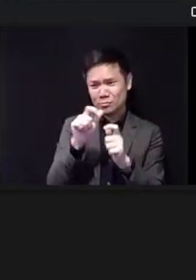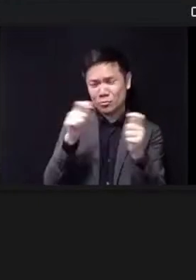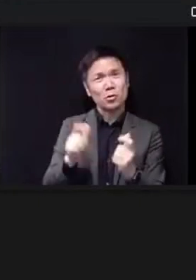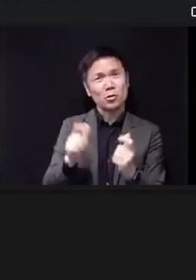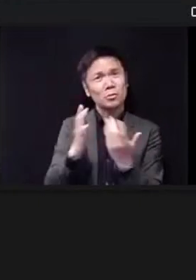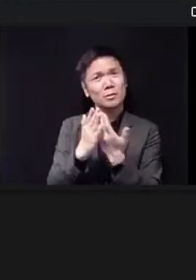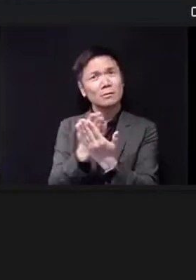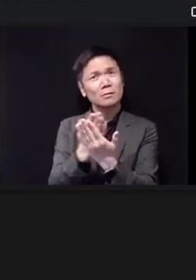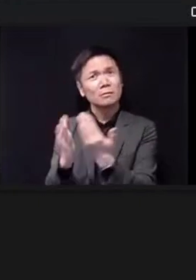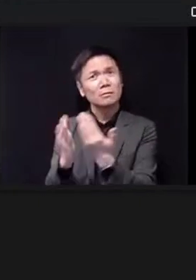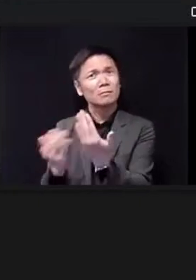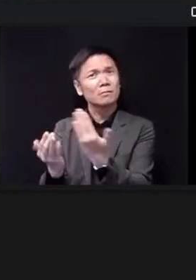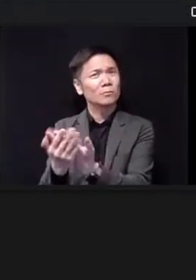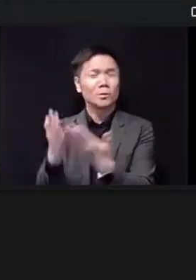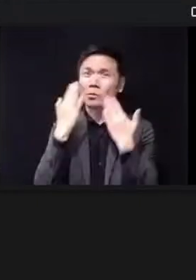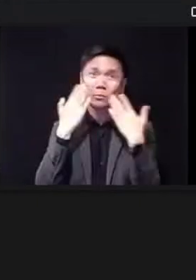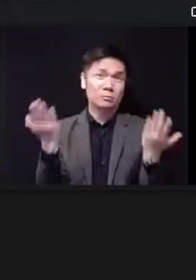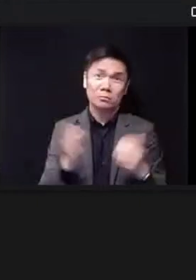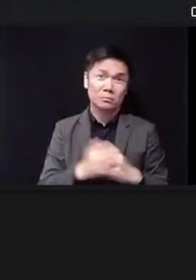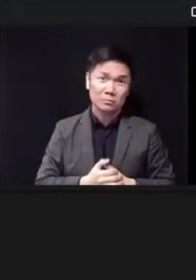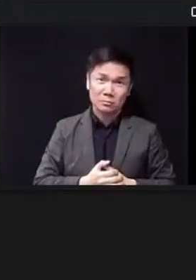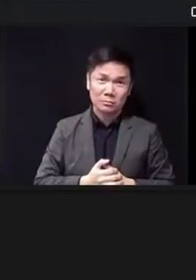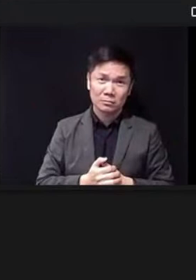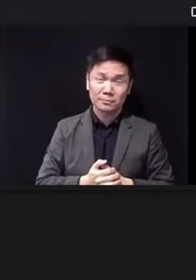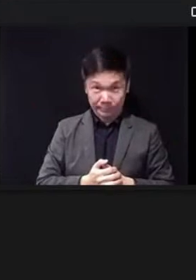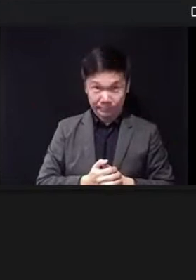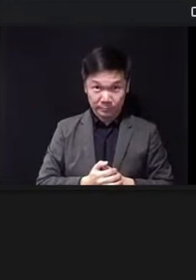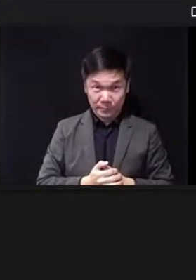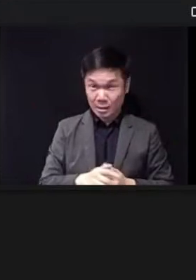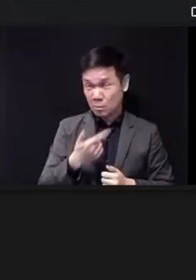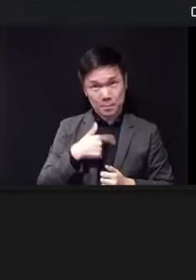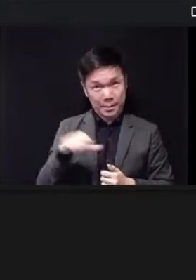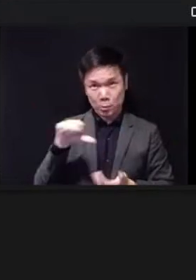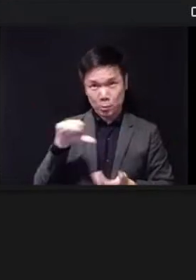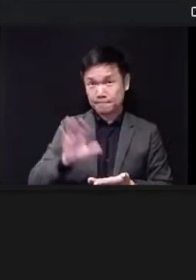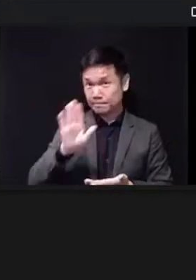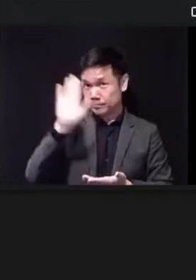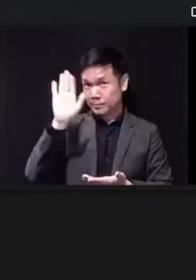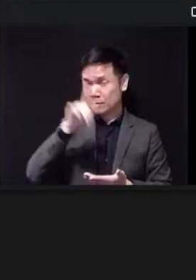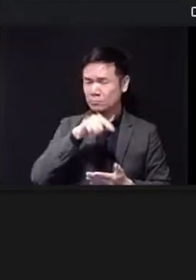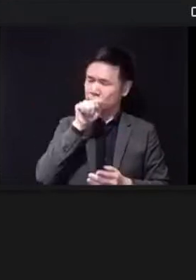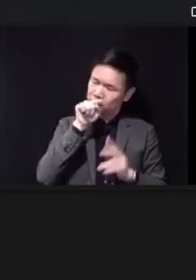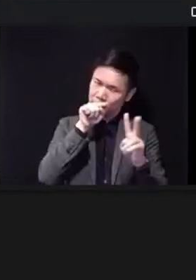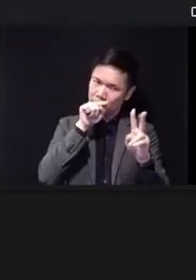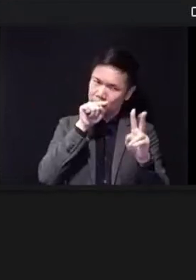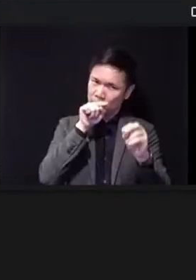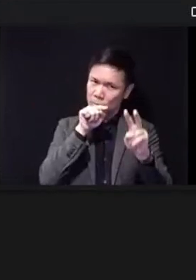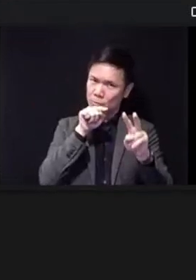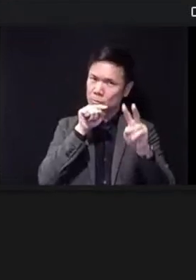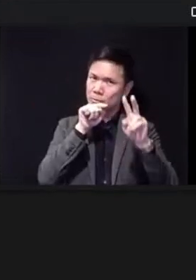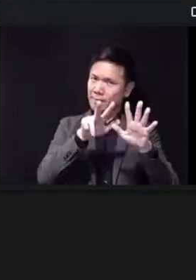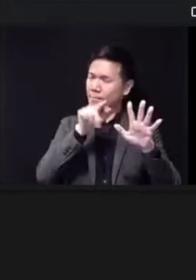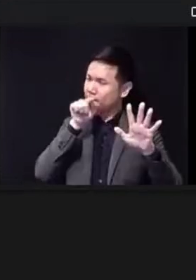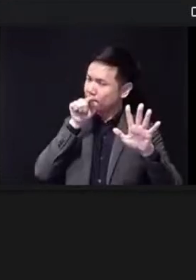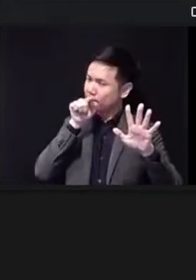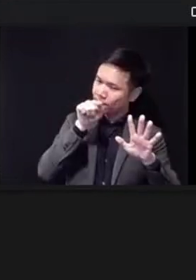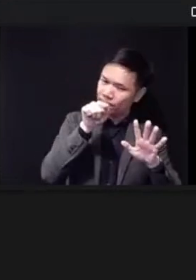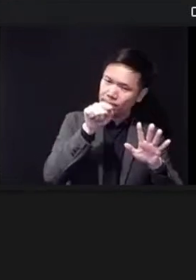So our preference, our strong preference is to have a full stop after